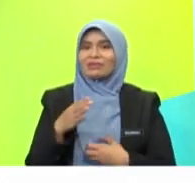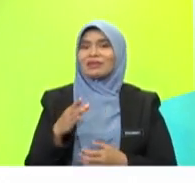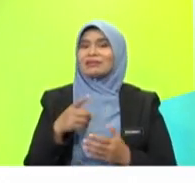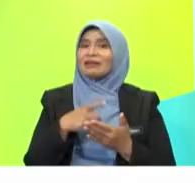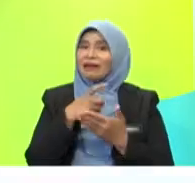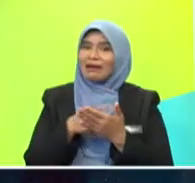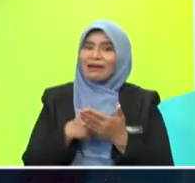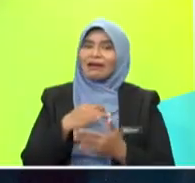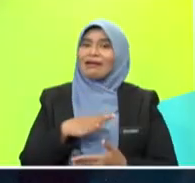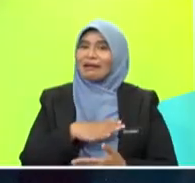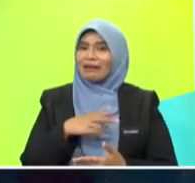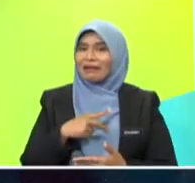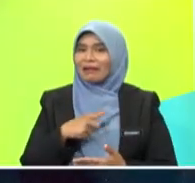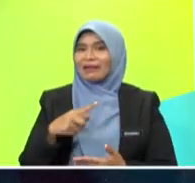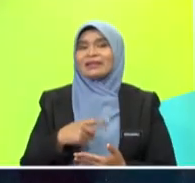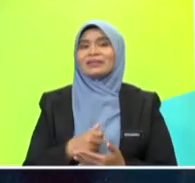hargai